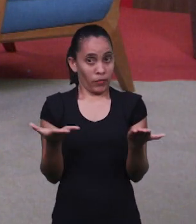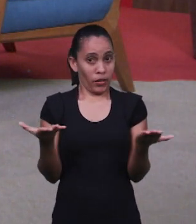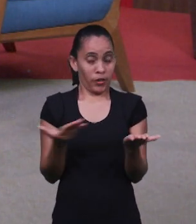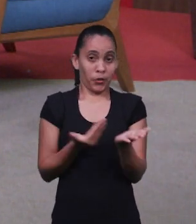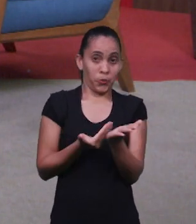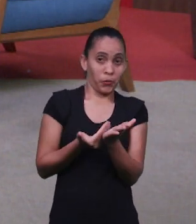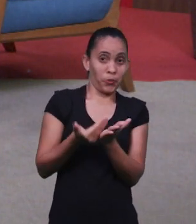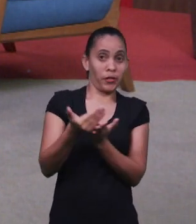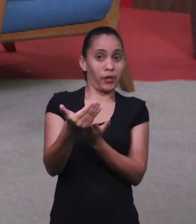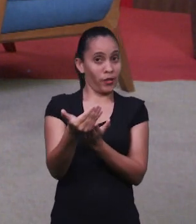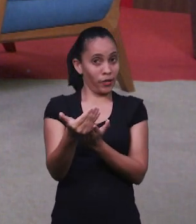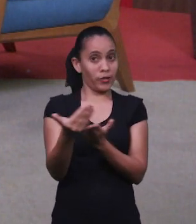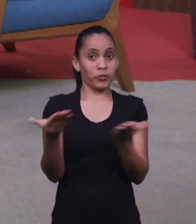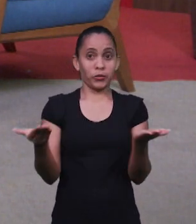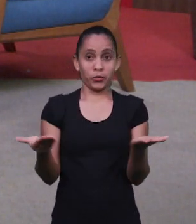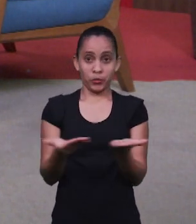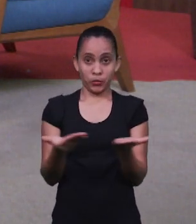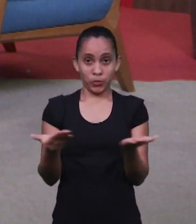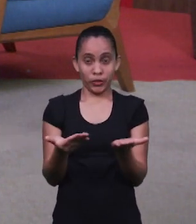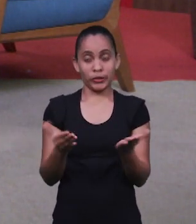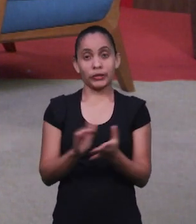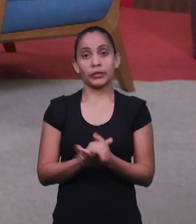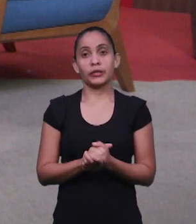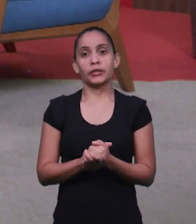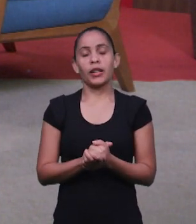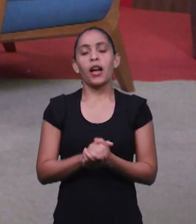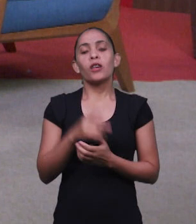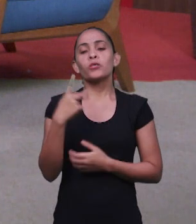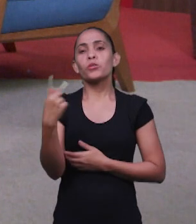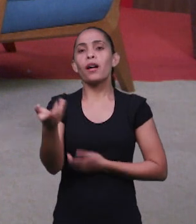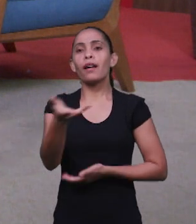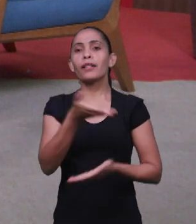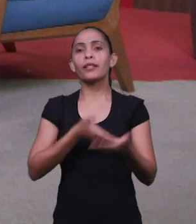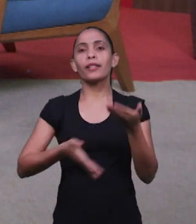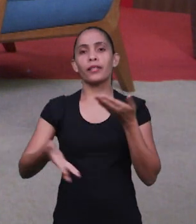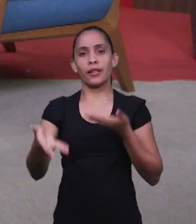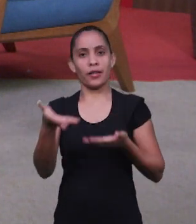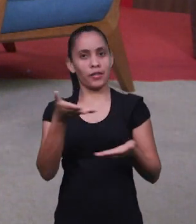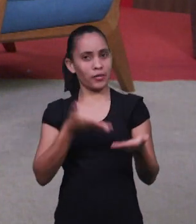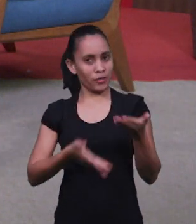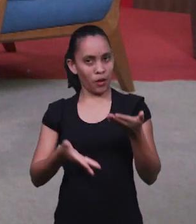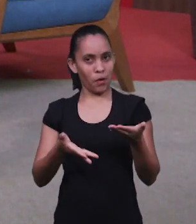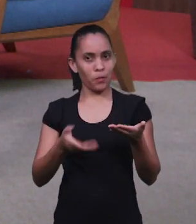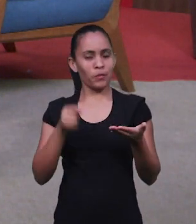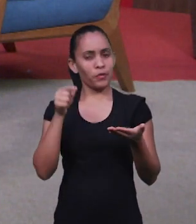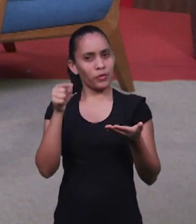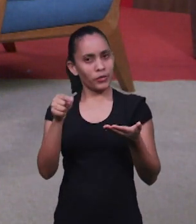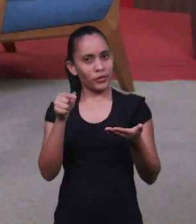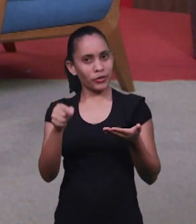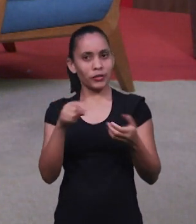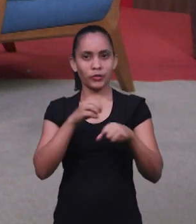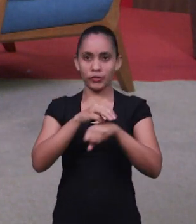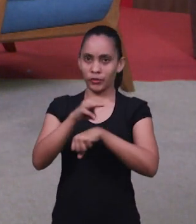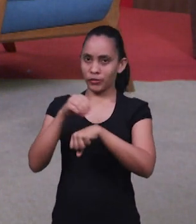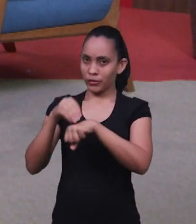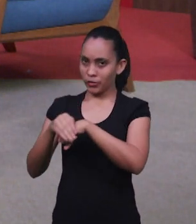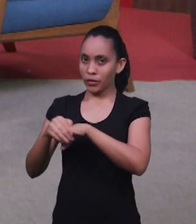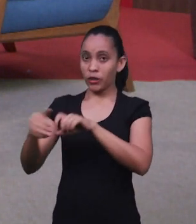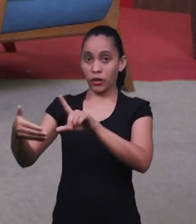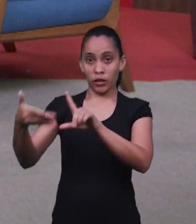Nous avons dit ici, au début du volet, sur son interaction avec nous, la manière que vous avez